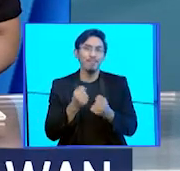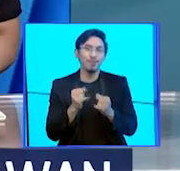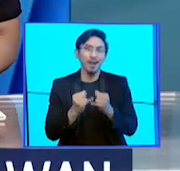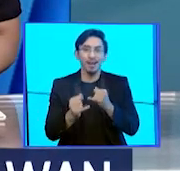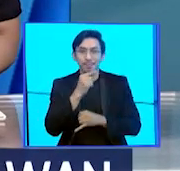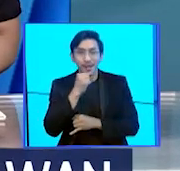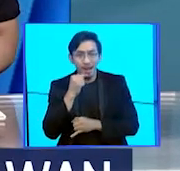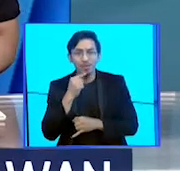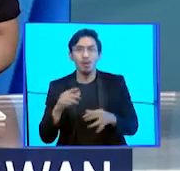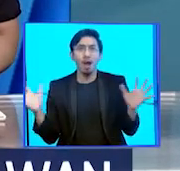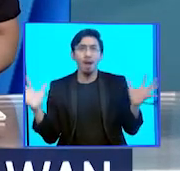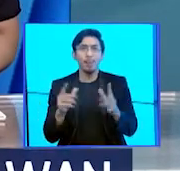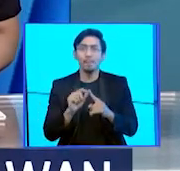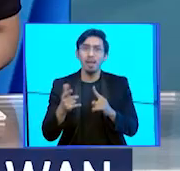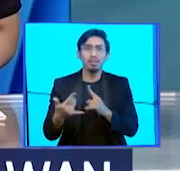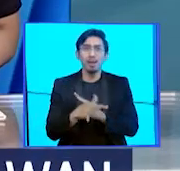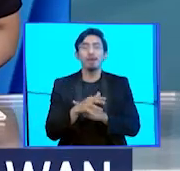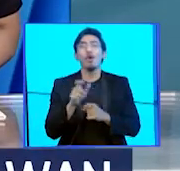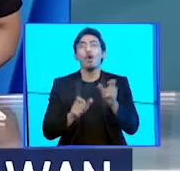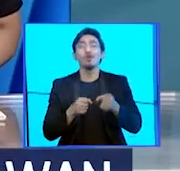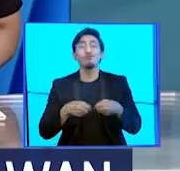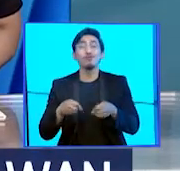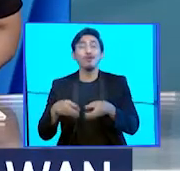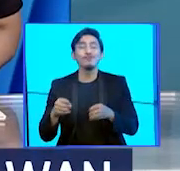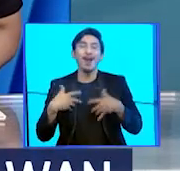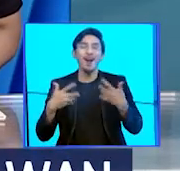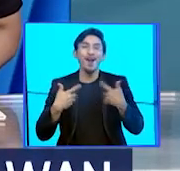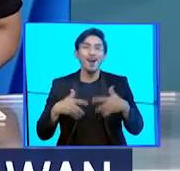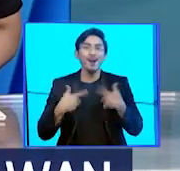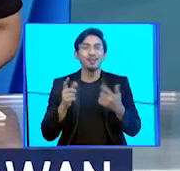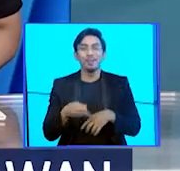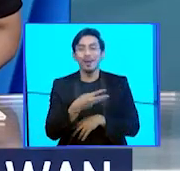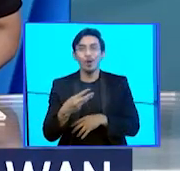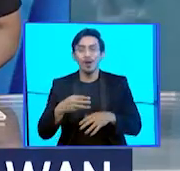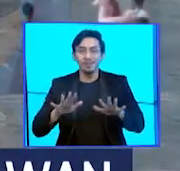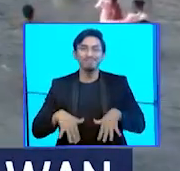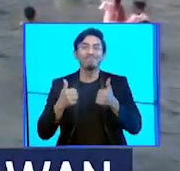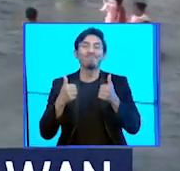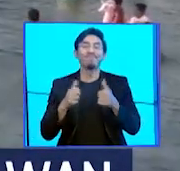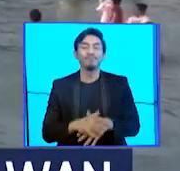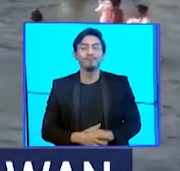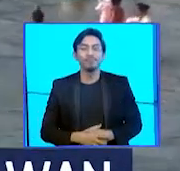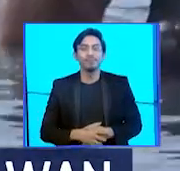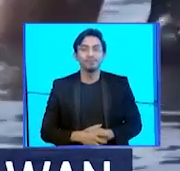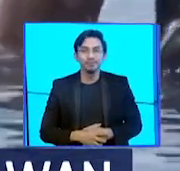wisata pantai disambut gembira pedagang yang berharap kondisi perekonomian segera pulih.